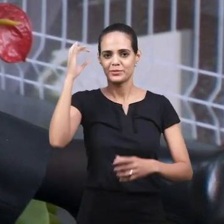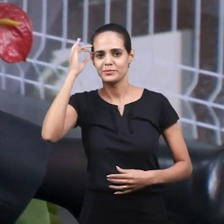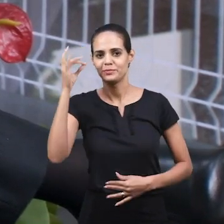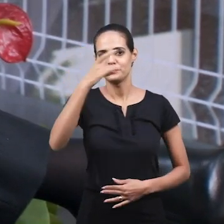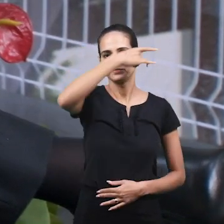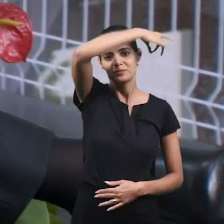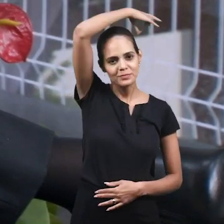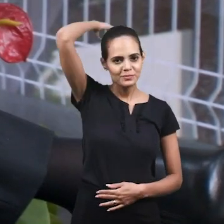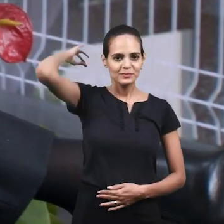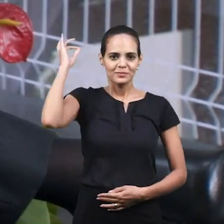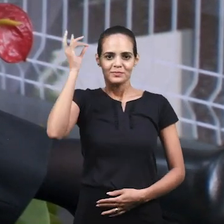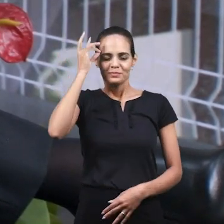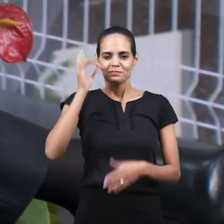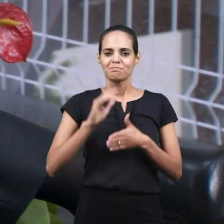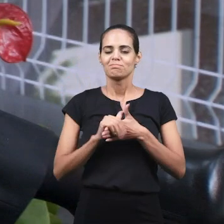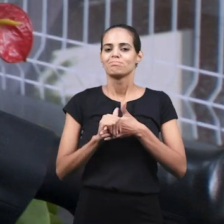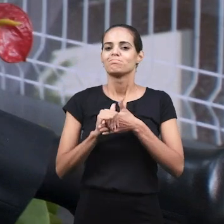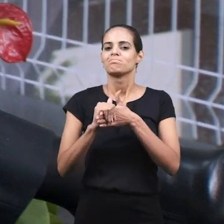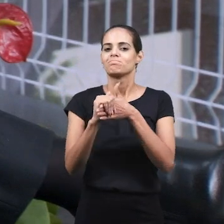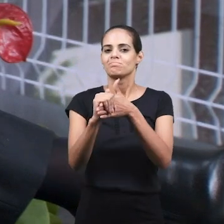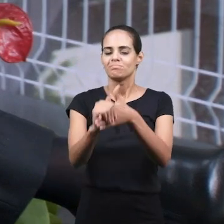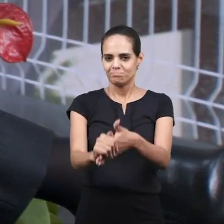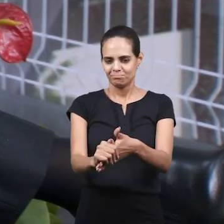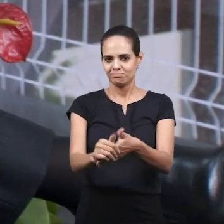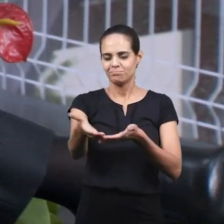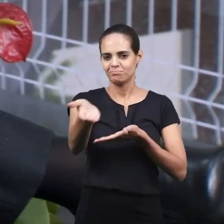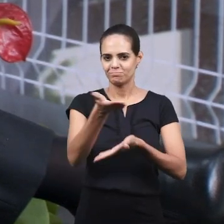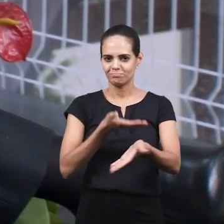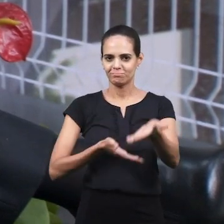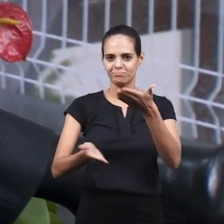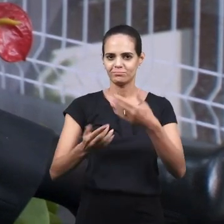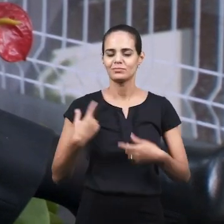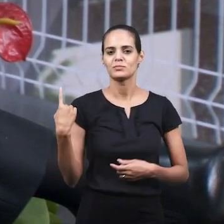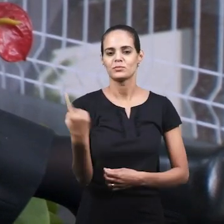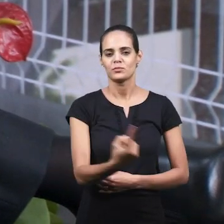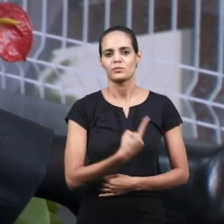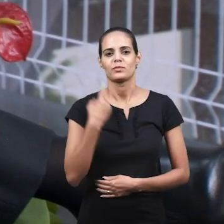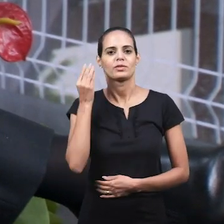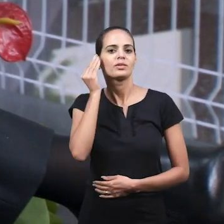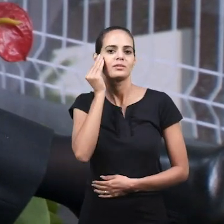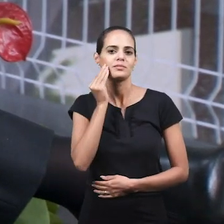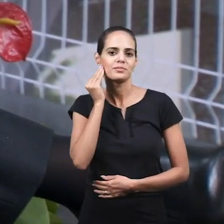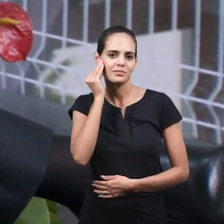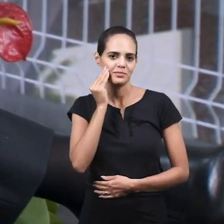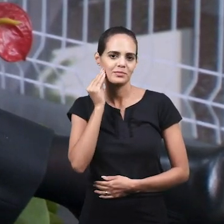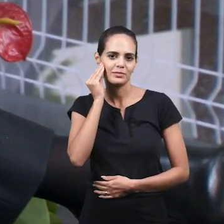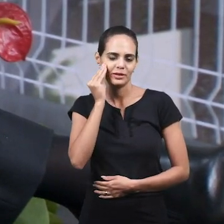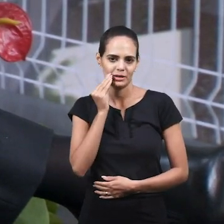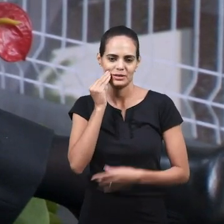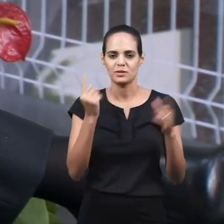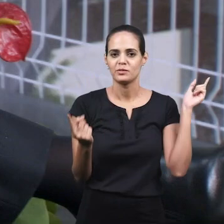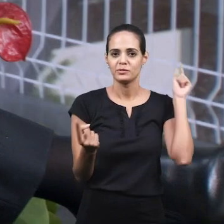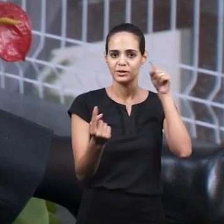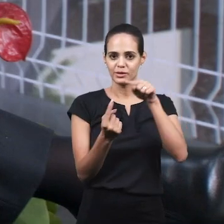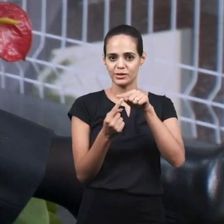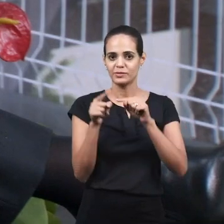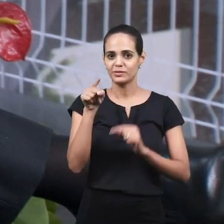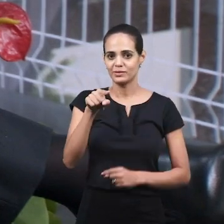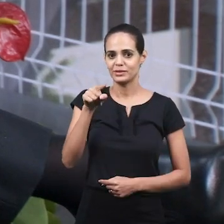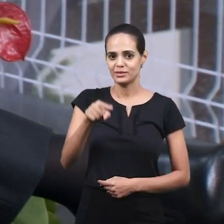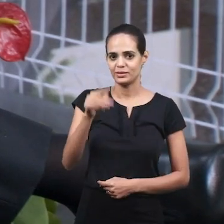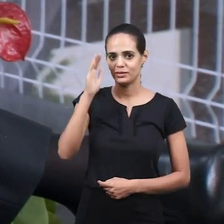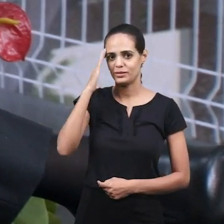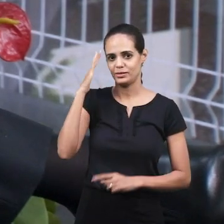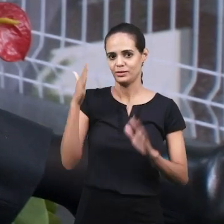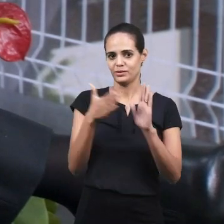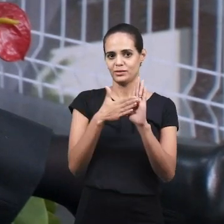Saint-Esprit, en partageant ce qui sont nos expériences. L'objectif est que vous puissiez comprendre le projet